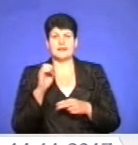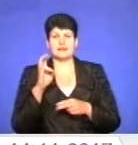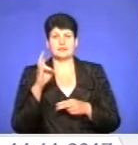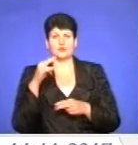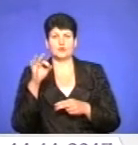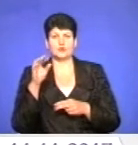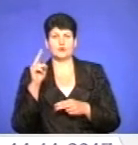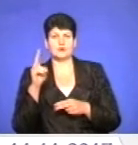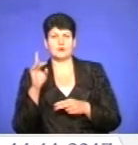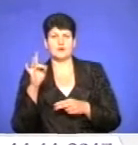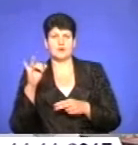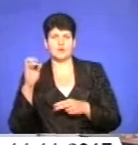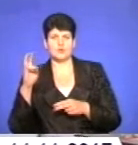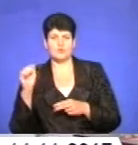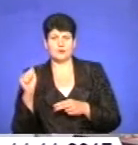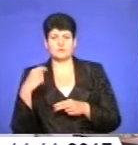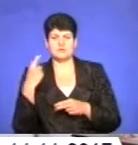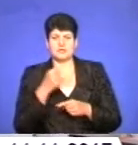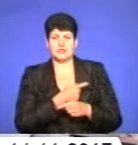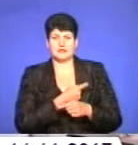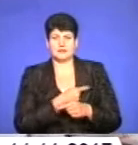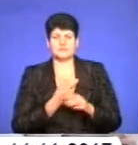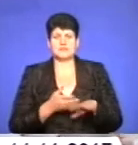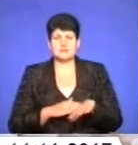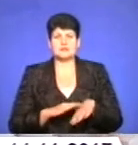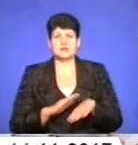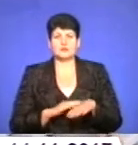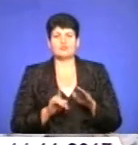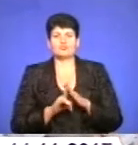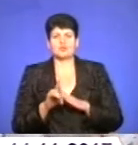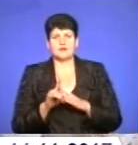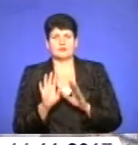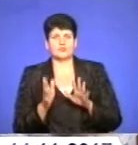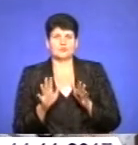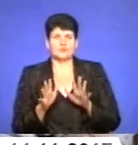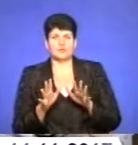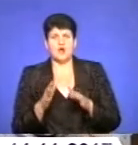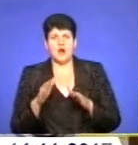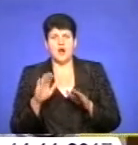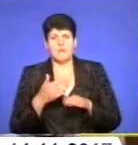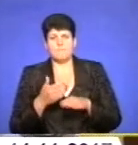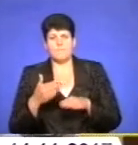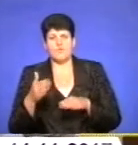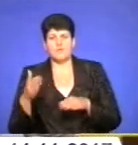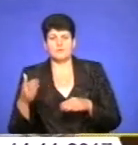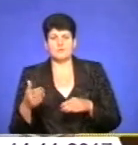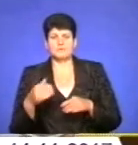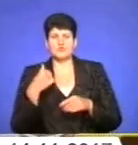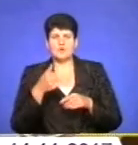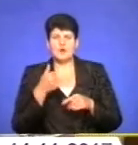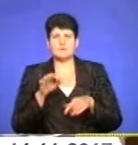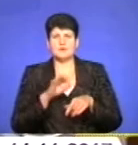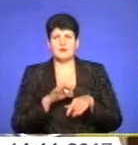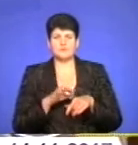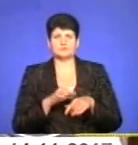Тернопільської університетської лікарні. Звичайно, що складно. Спочатку не дуже, а потім з руками хвороба дається